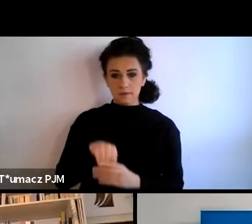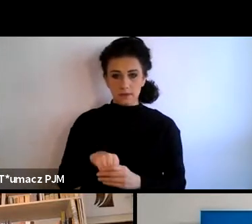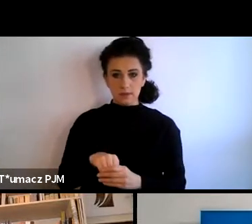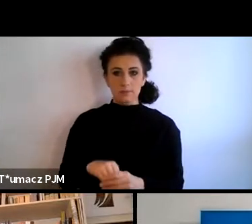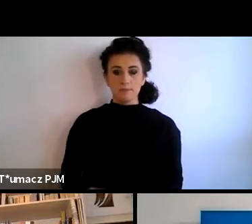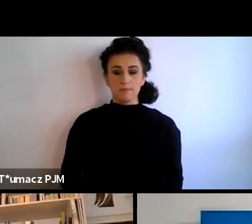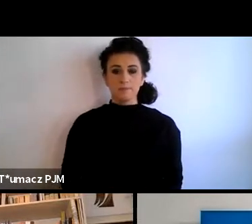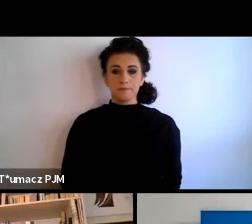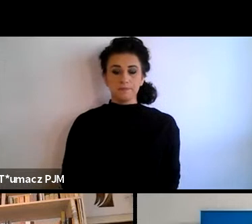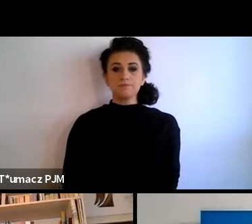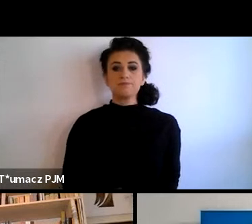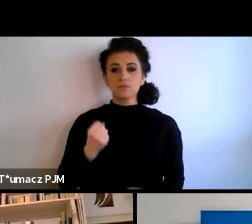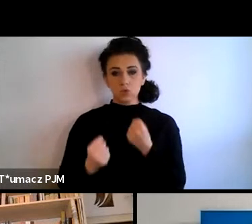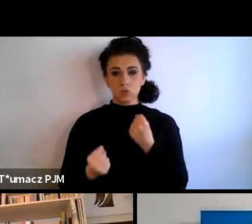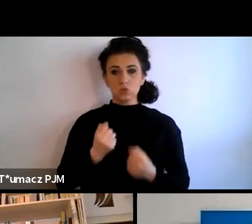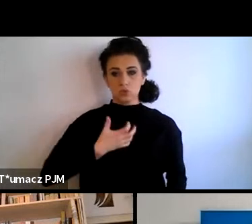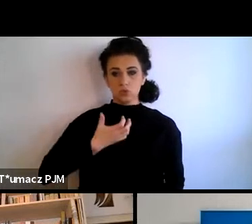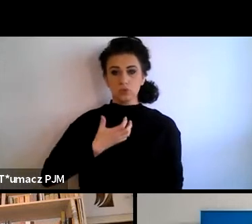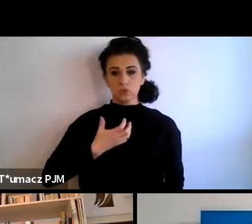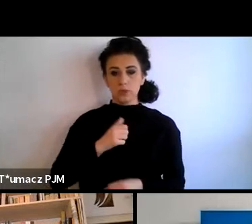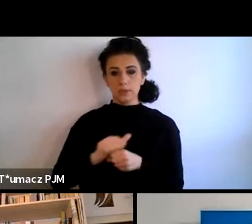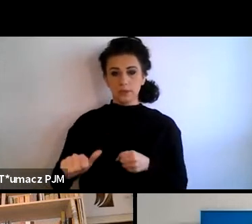jest pewna trudność.